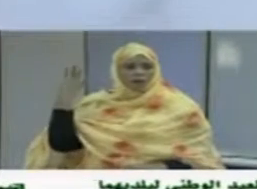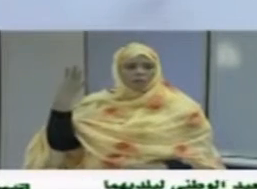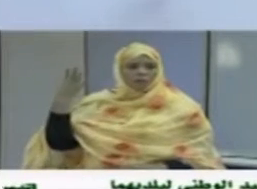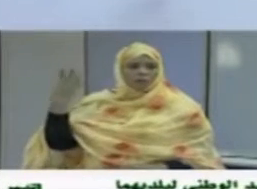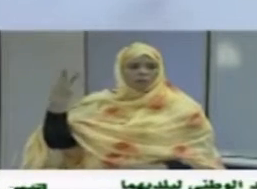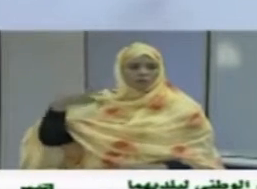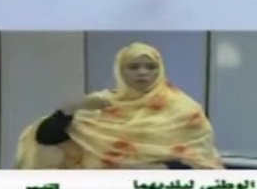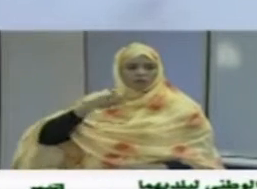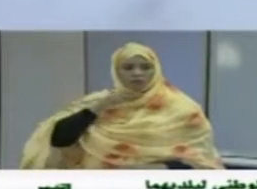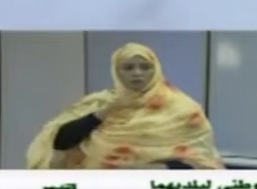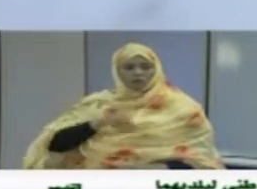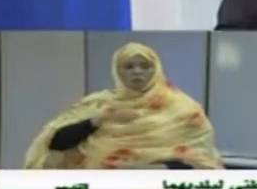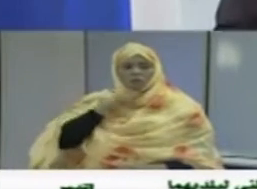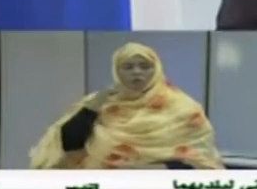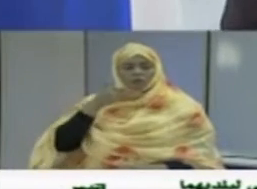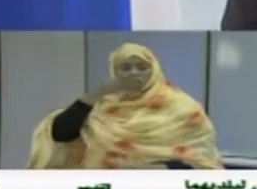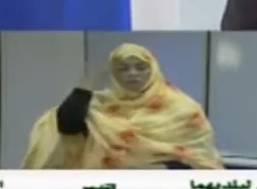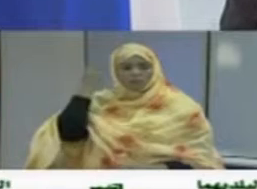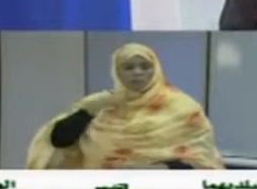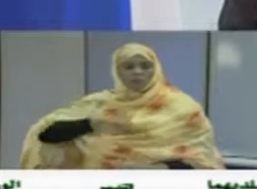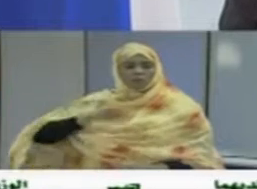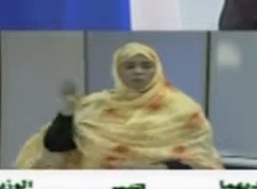لن تنساها موسكو أبدا.